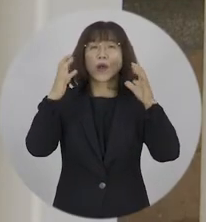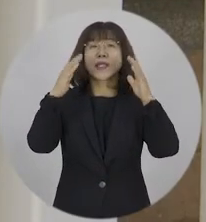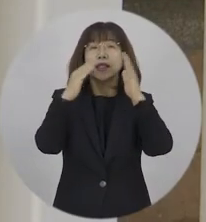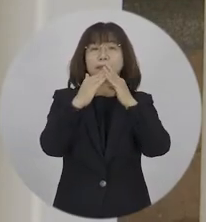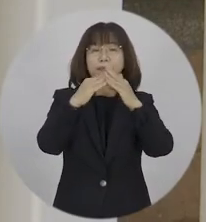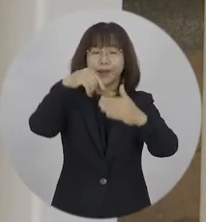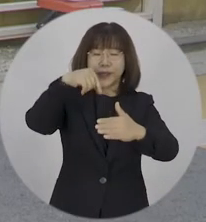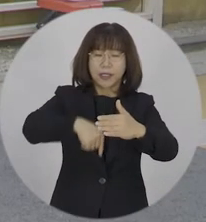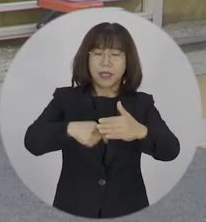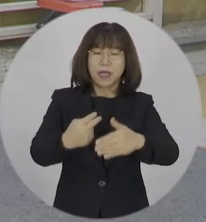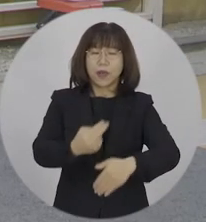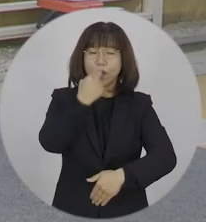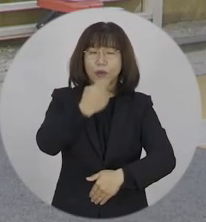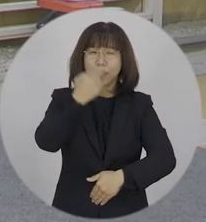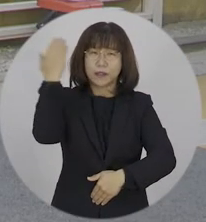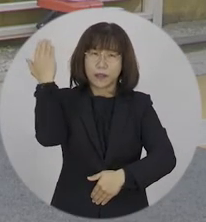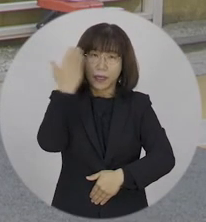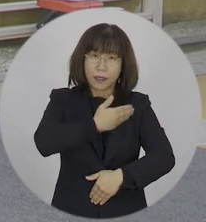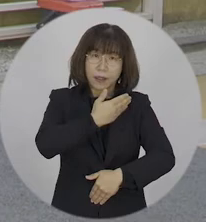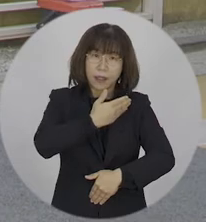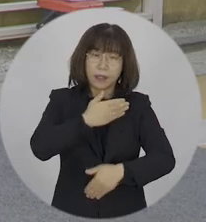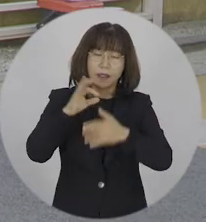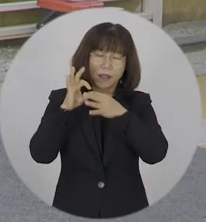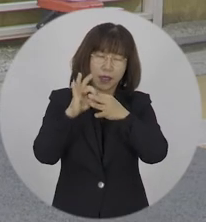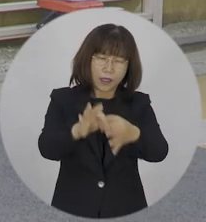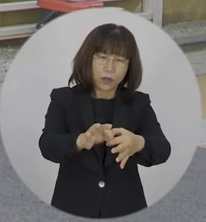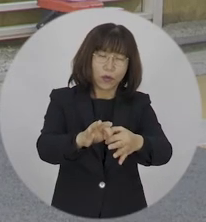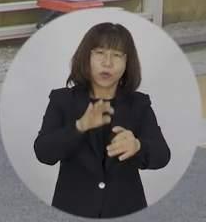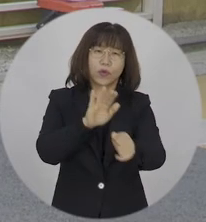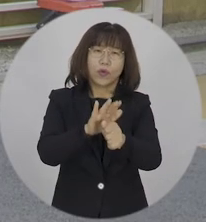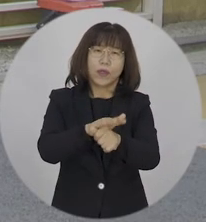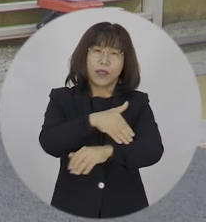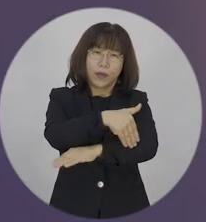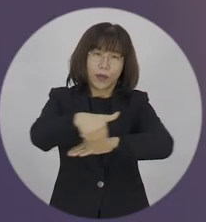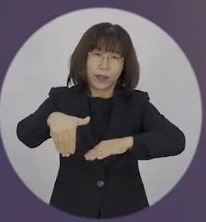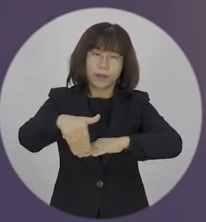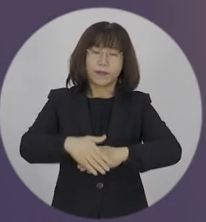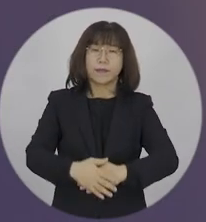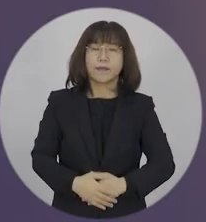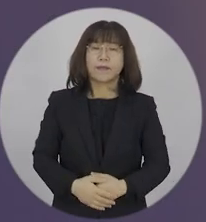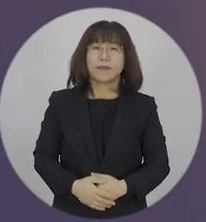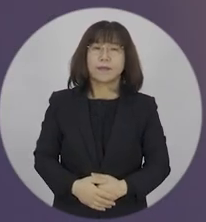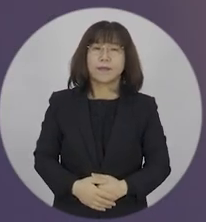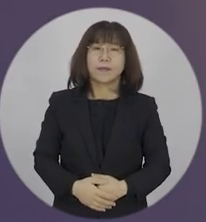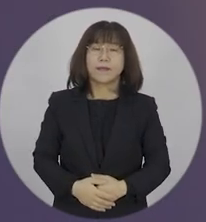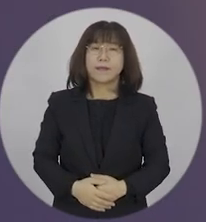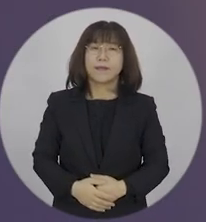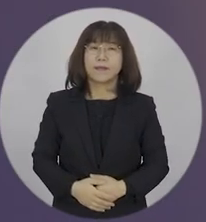어린이집 실내 공기질 개선 사업을 지속적으로 펼친다는 계획입니다.